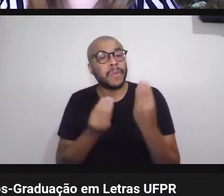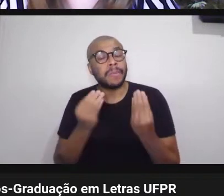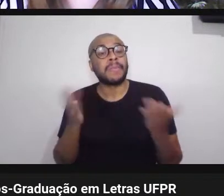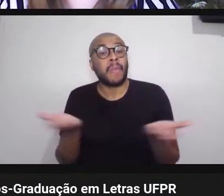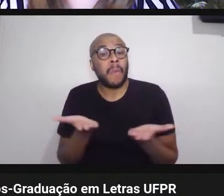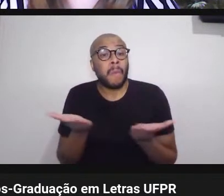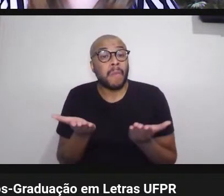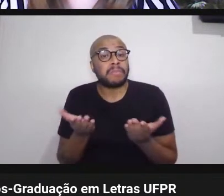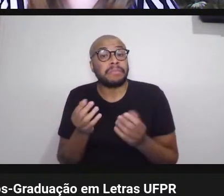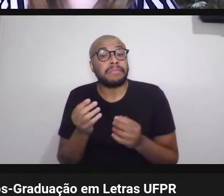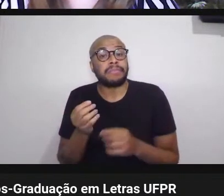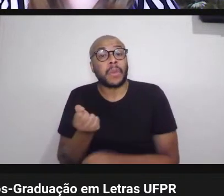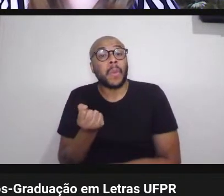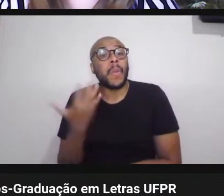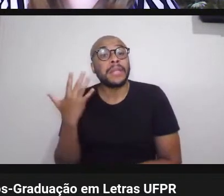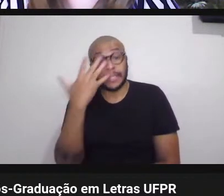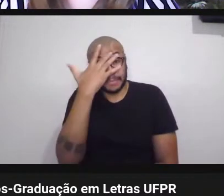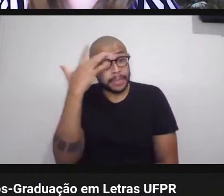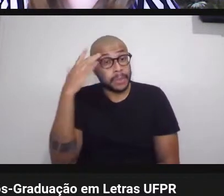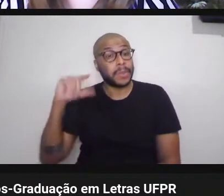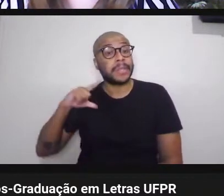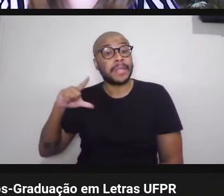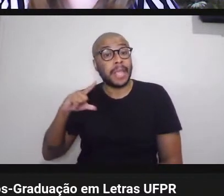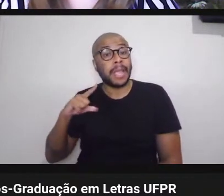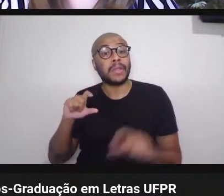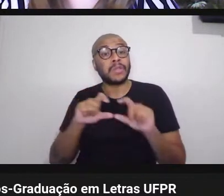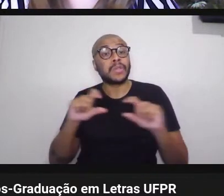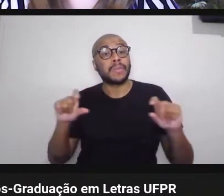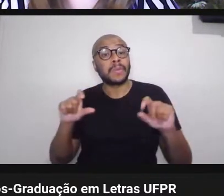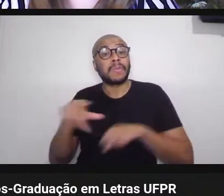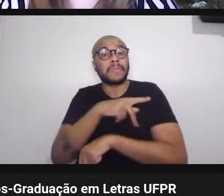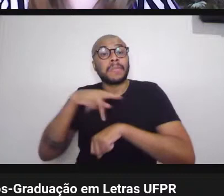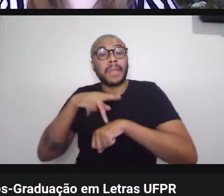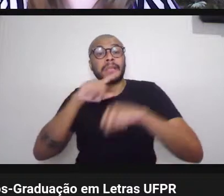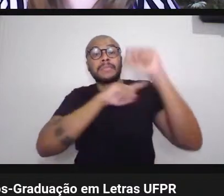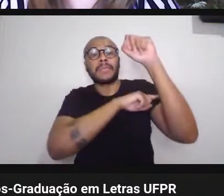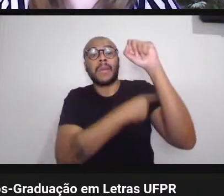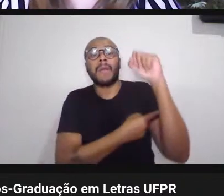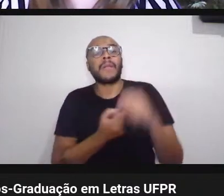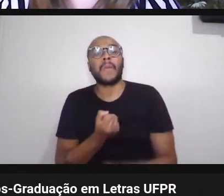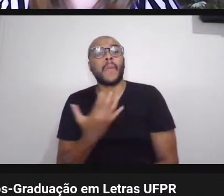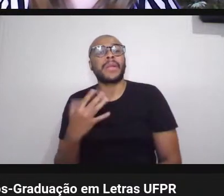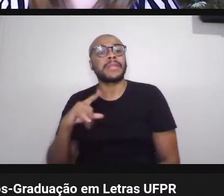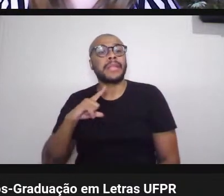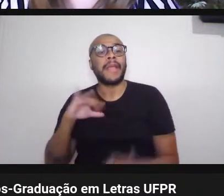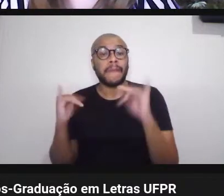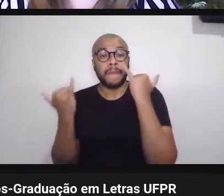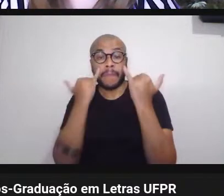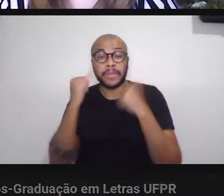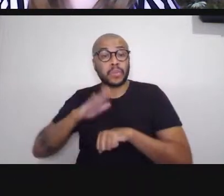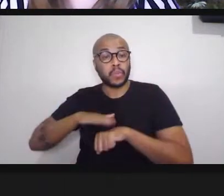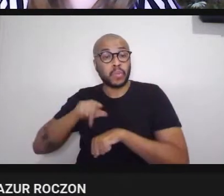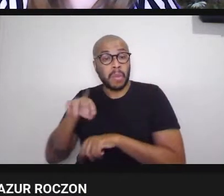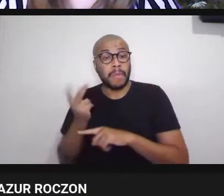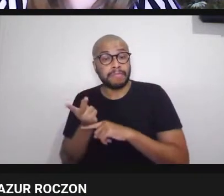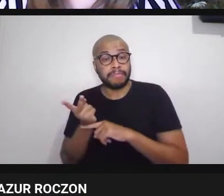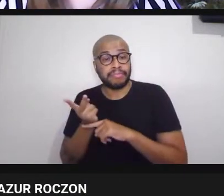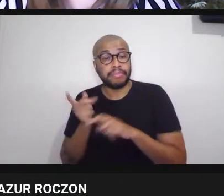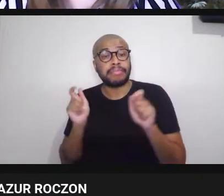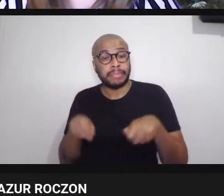atualmente, quantas pessoas têm esse sobrenome na Polônia. Então, são essas informações que podem ser